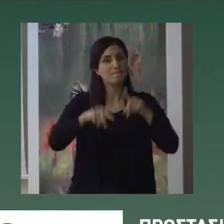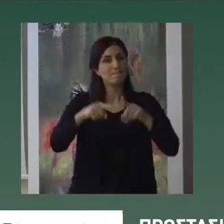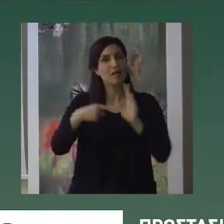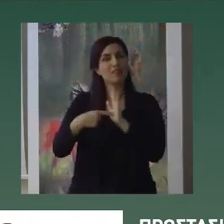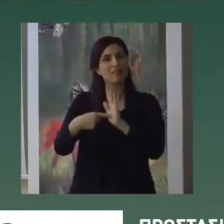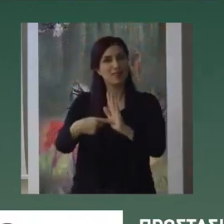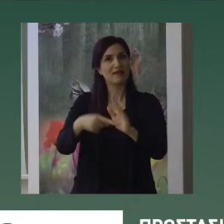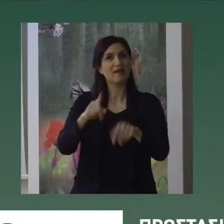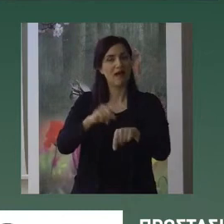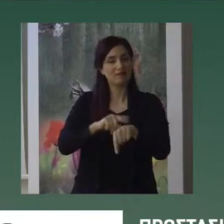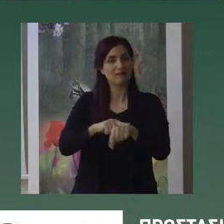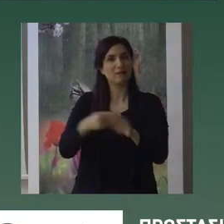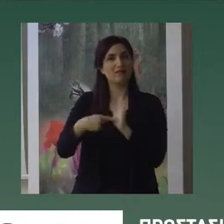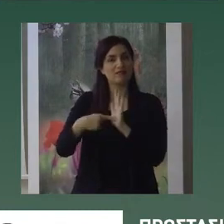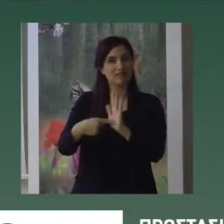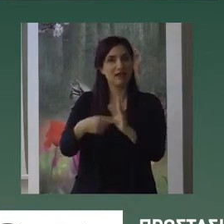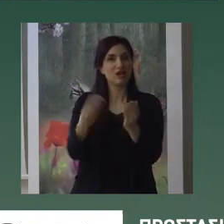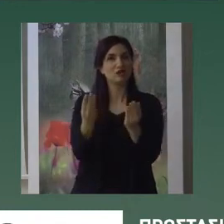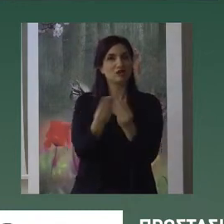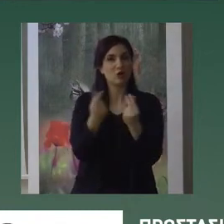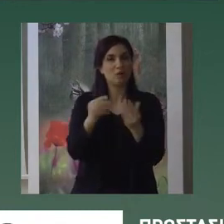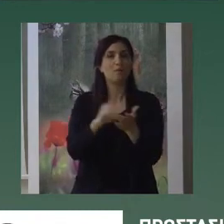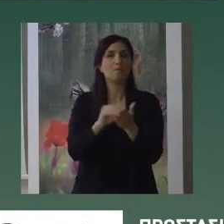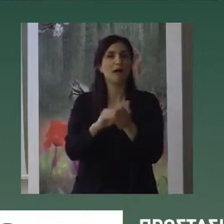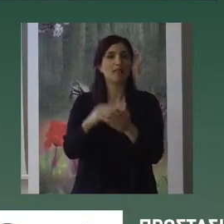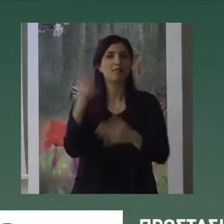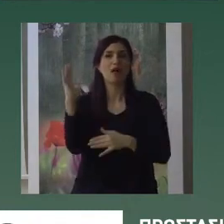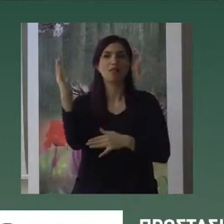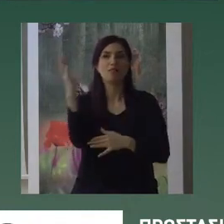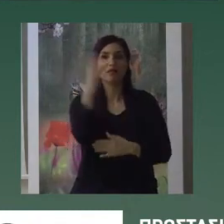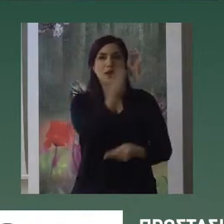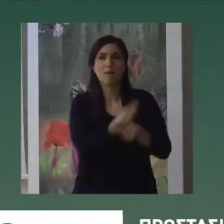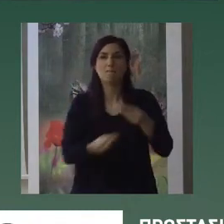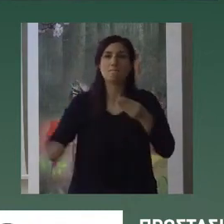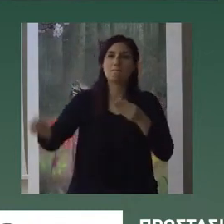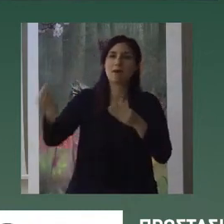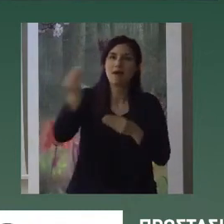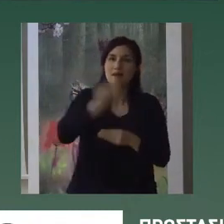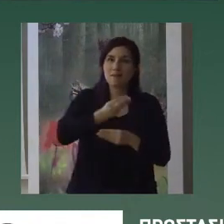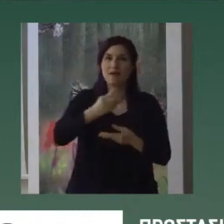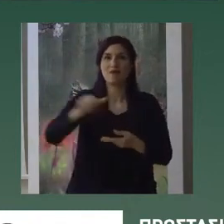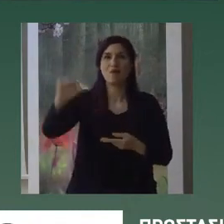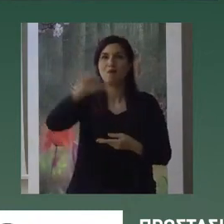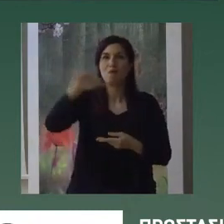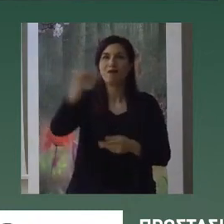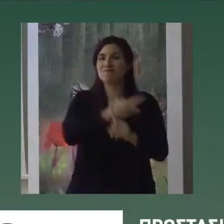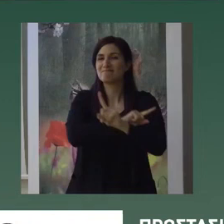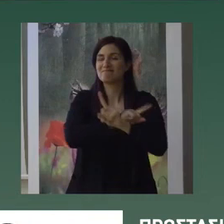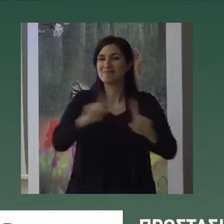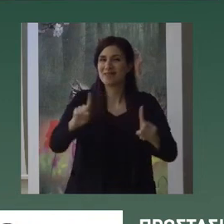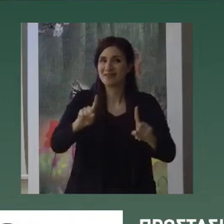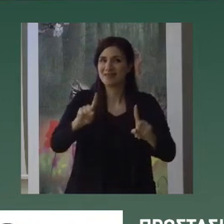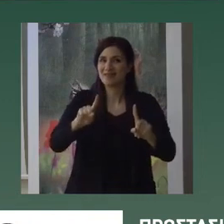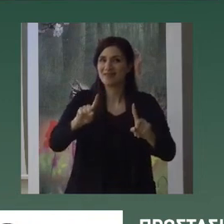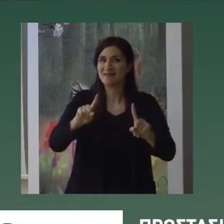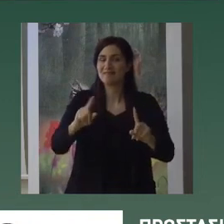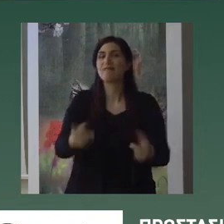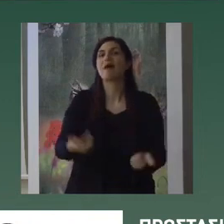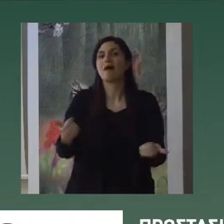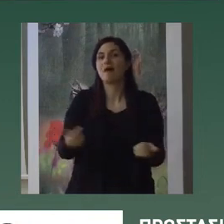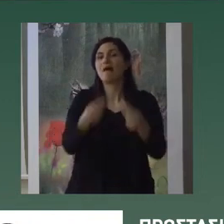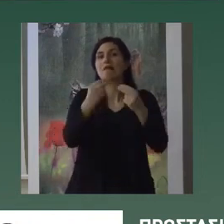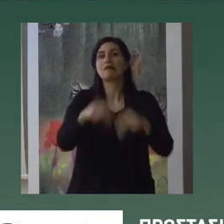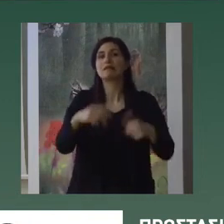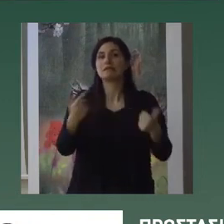πολλά αυτοκίνητα, να έχεις περισσότερο πράσινο, να έχεις καθαρή ενέργεια. Άρα λοιπόν είναι ένα διπλό στοίχημα. Αφενός μεν μειώνω τις εκπομπές